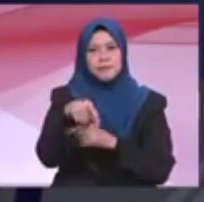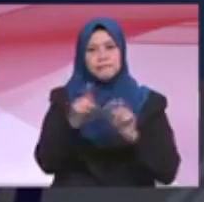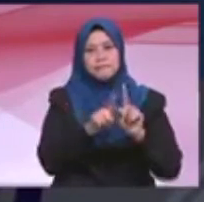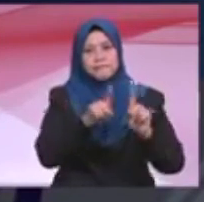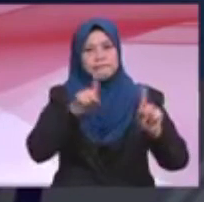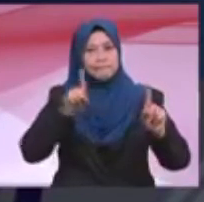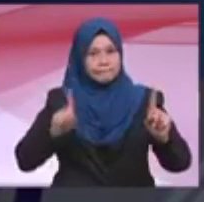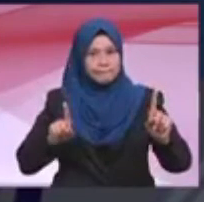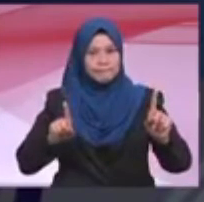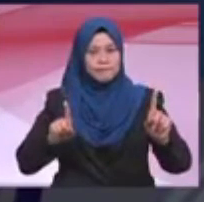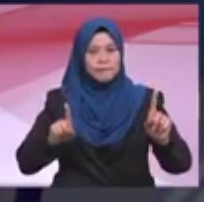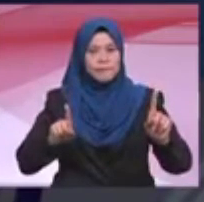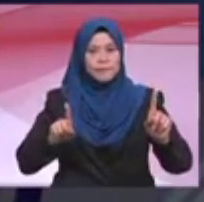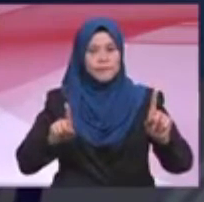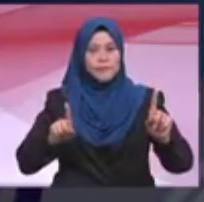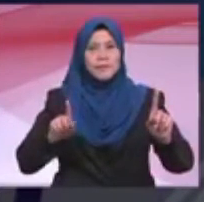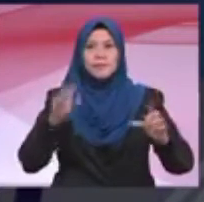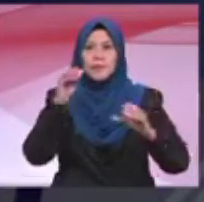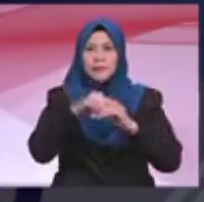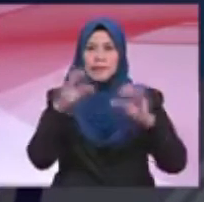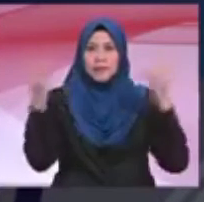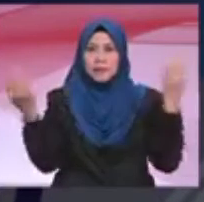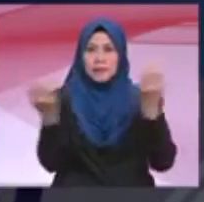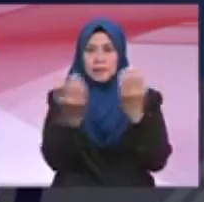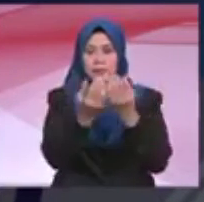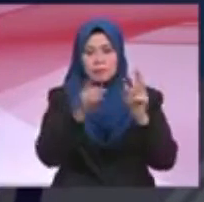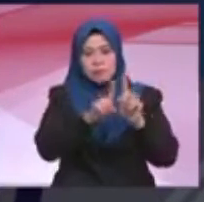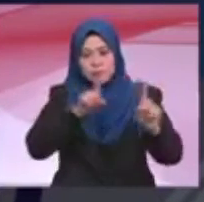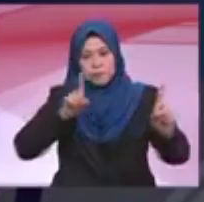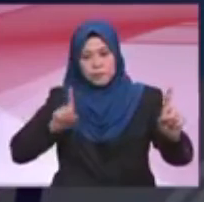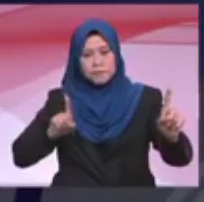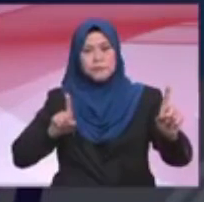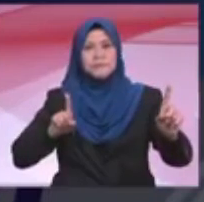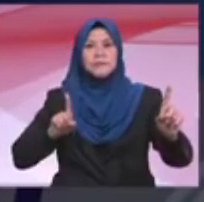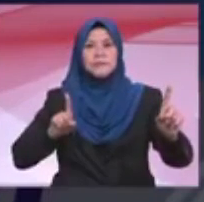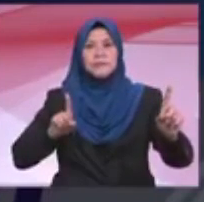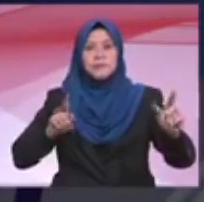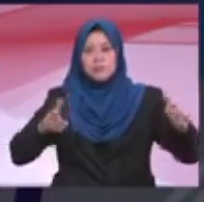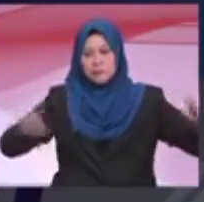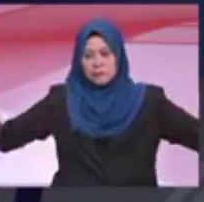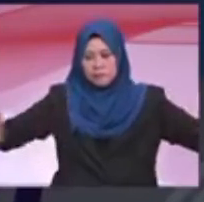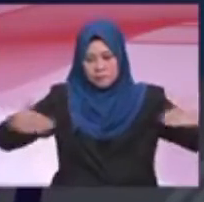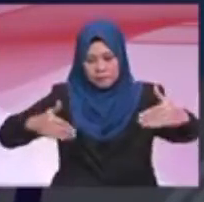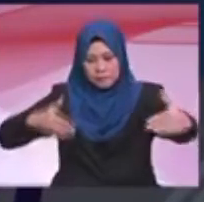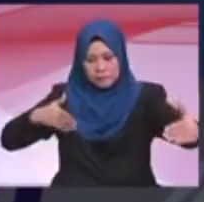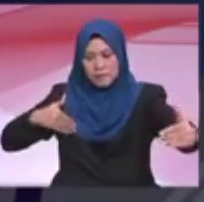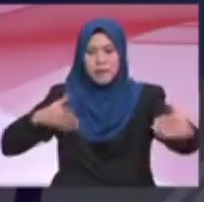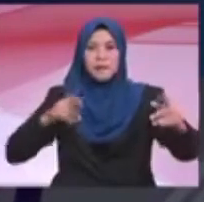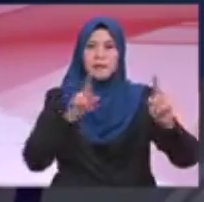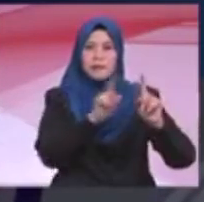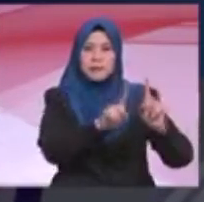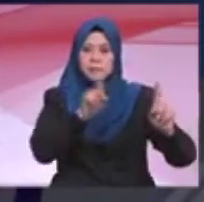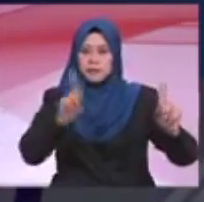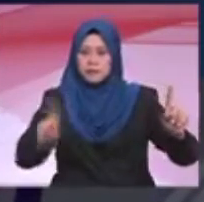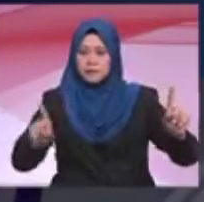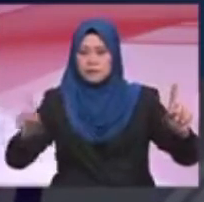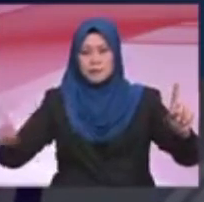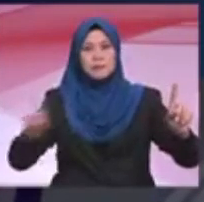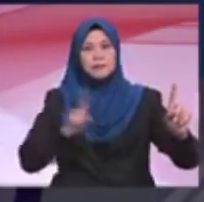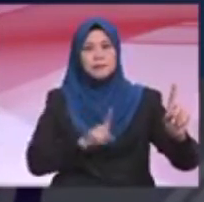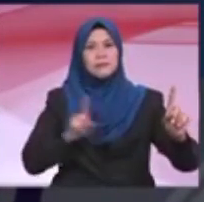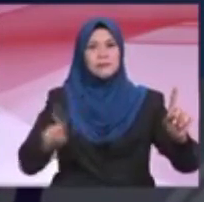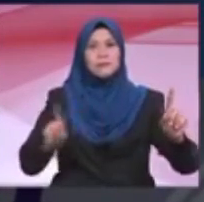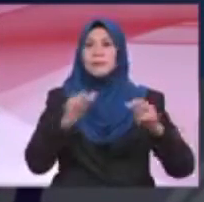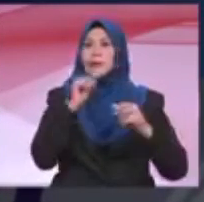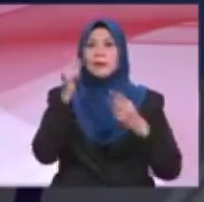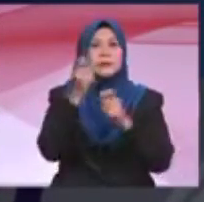dapat adakan penjarakan fizikal dalam kelas itu, apa sahaja ke maksimum kapasiti adalah berdasarkan penjarakan fizikal. Kita tak